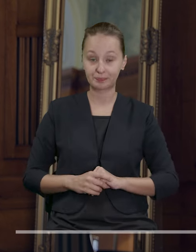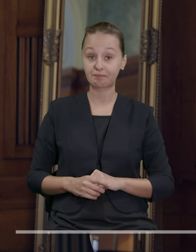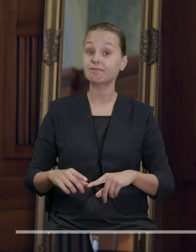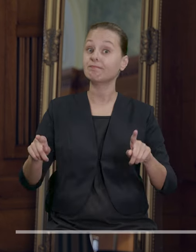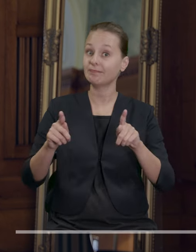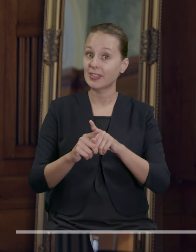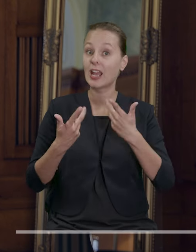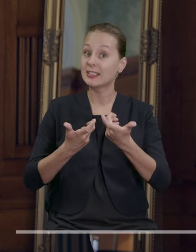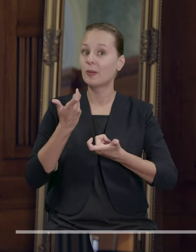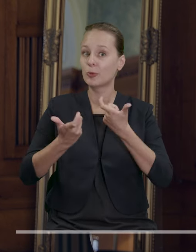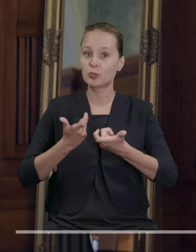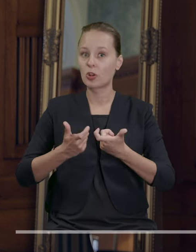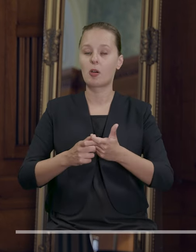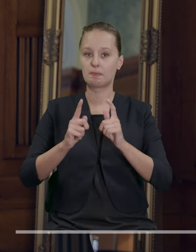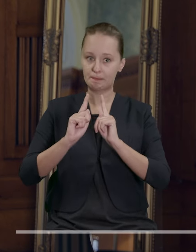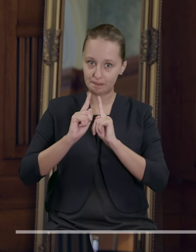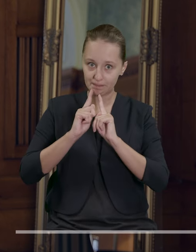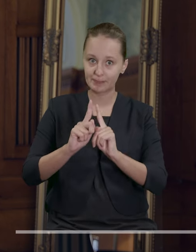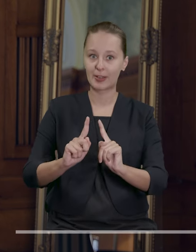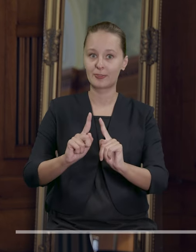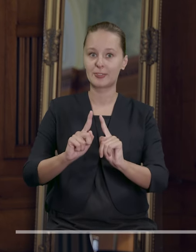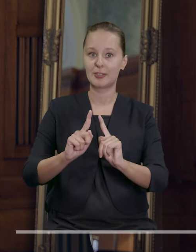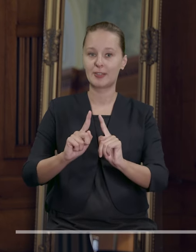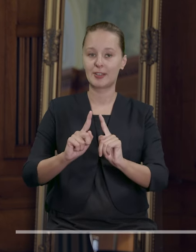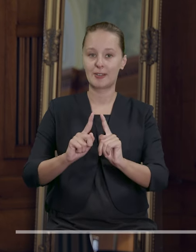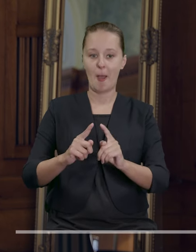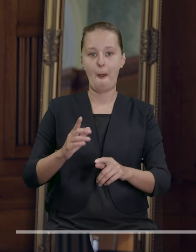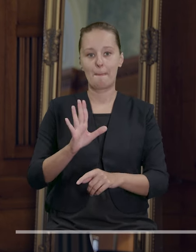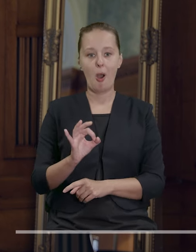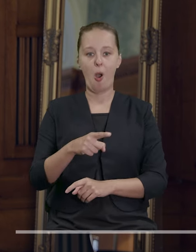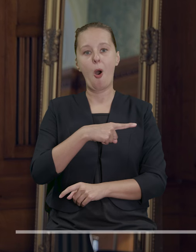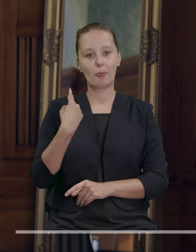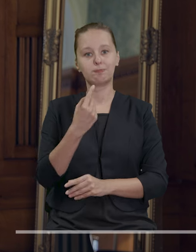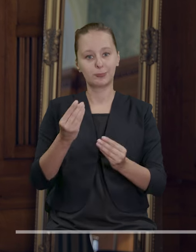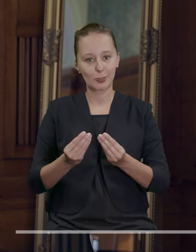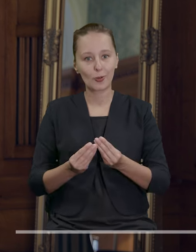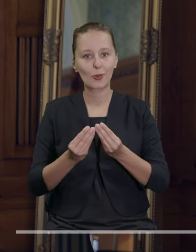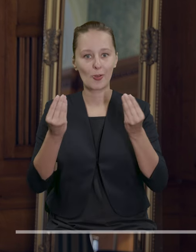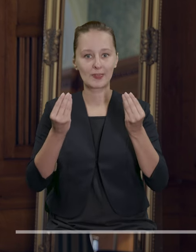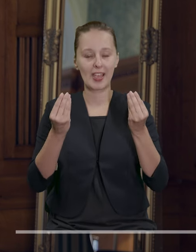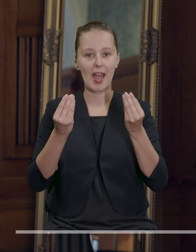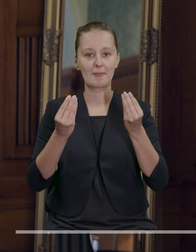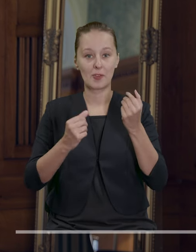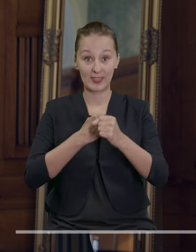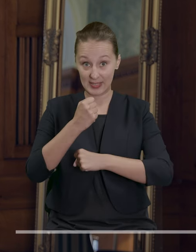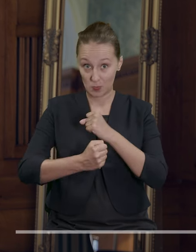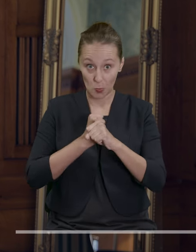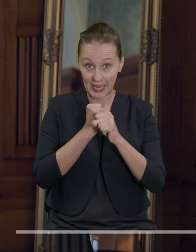Planowany jest wreszcie z prawdziwego zdarzenia, ponieważ rozwijamy się, także ta